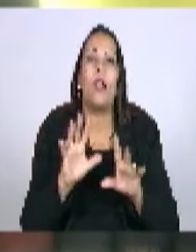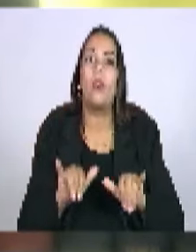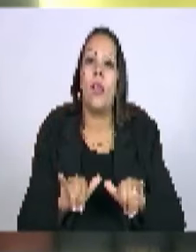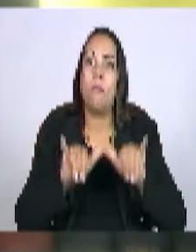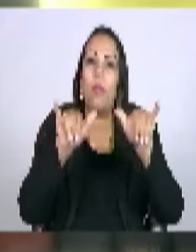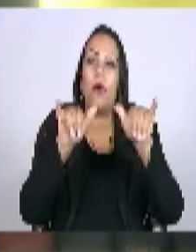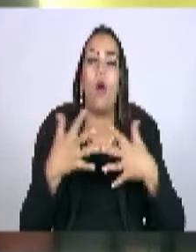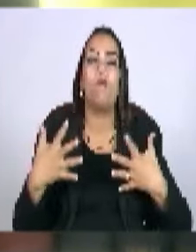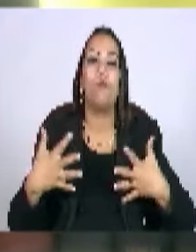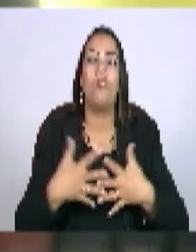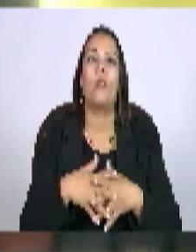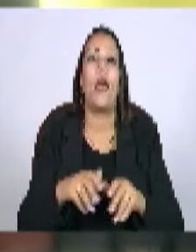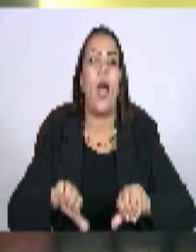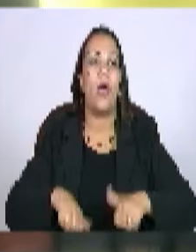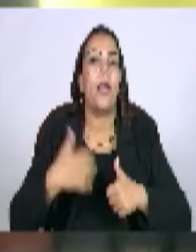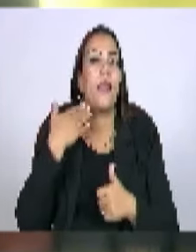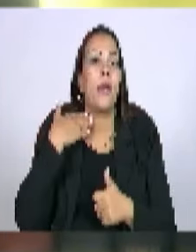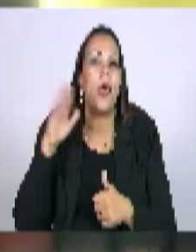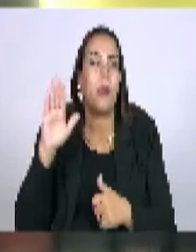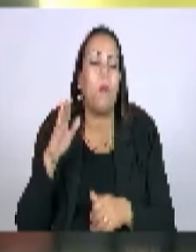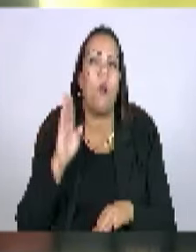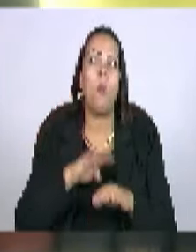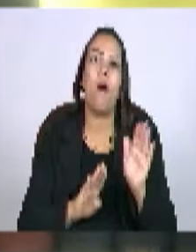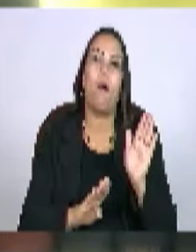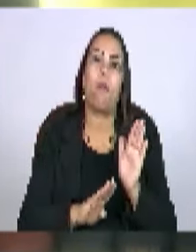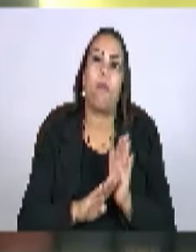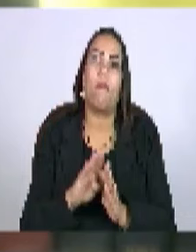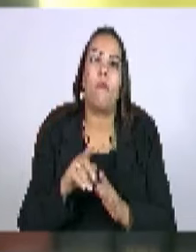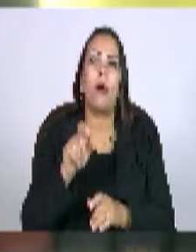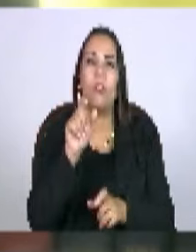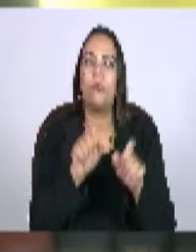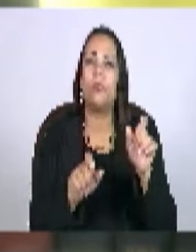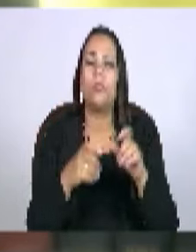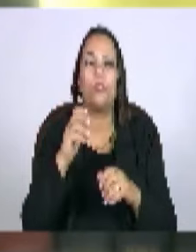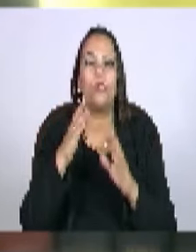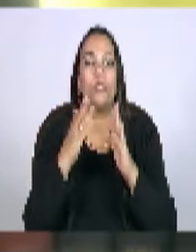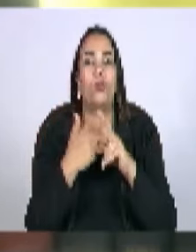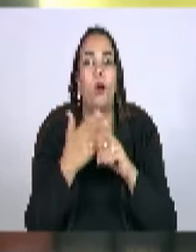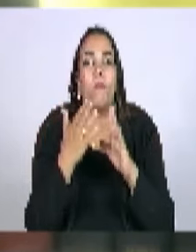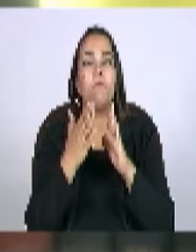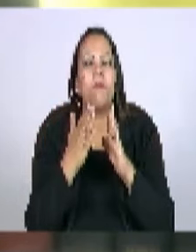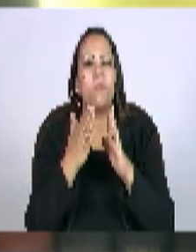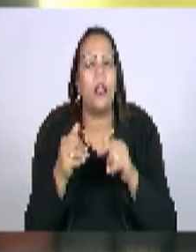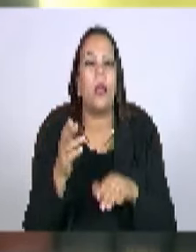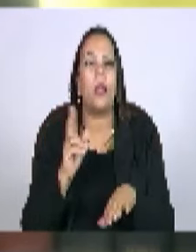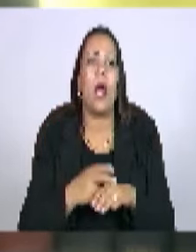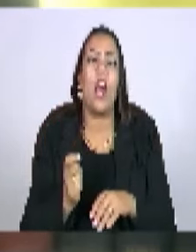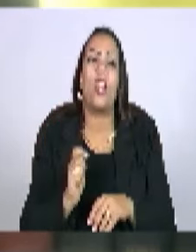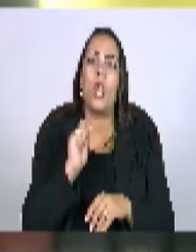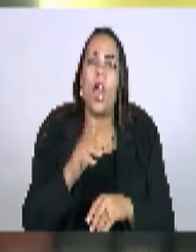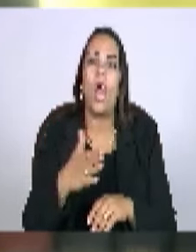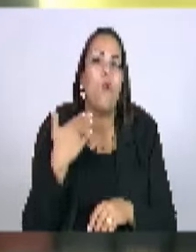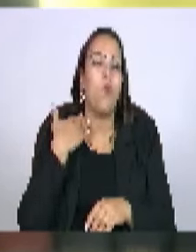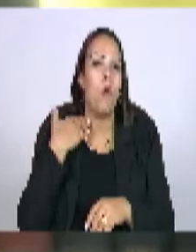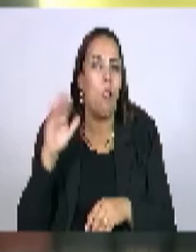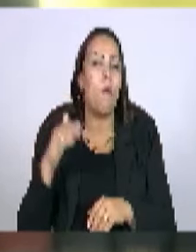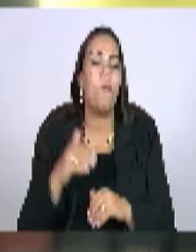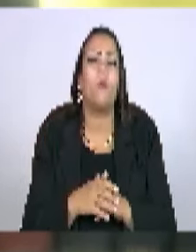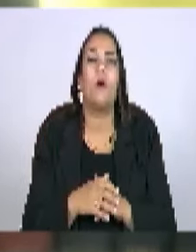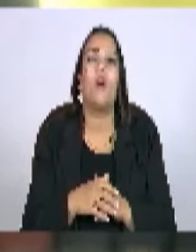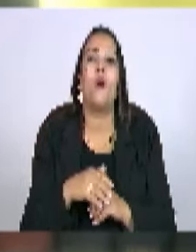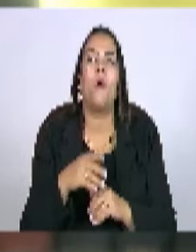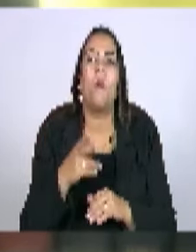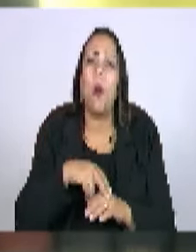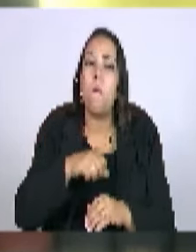كريمه رفع حال المصريين في مجالات كثيره تكافل وكرامه وا